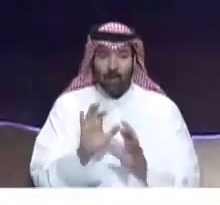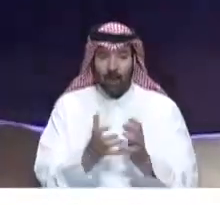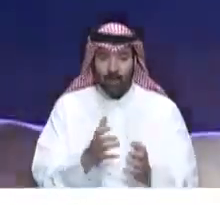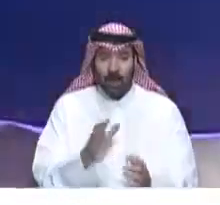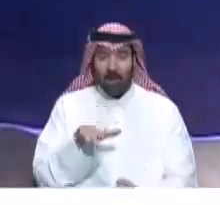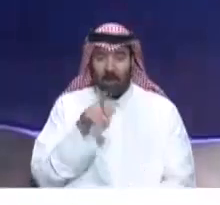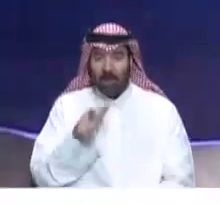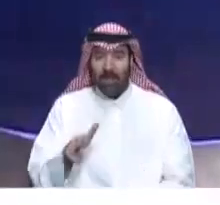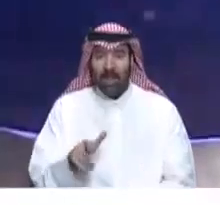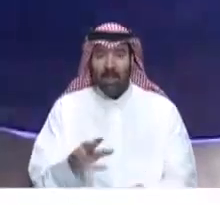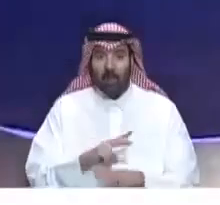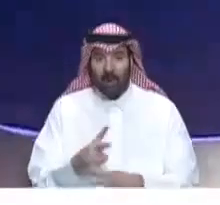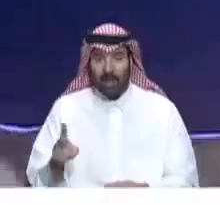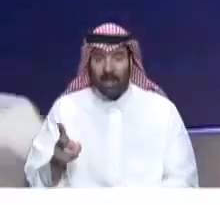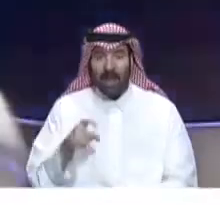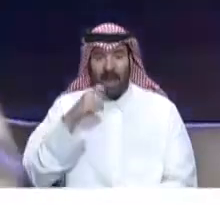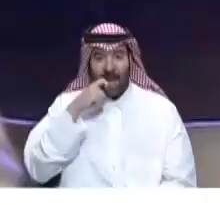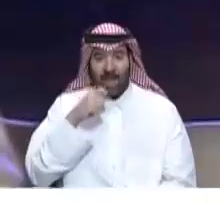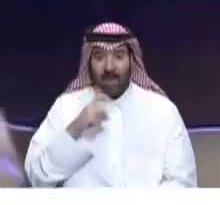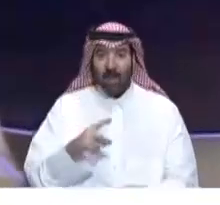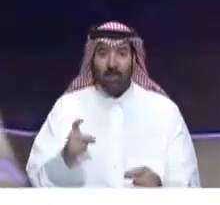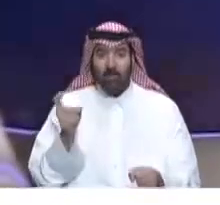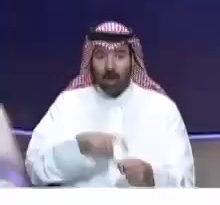الظلام لأول مرة تقام في منطقة حائل